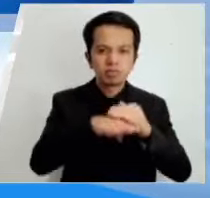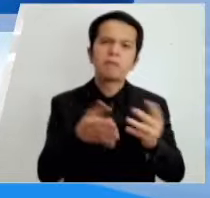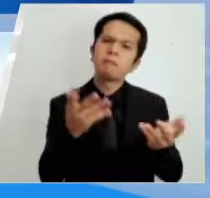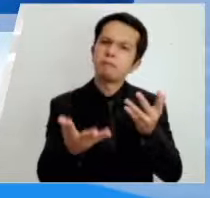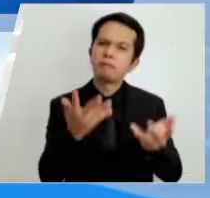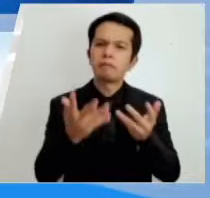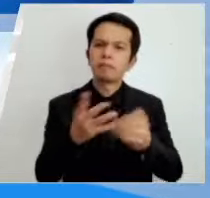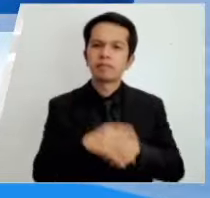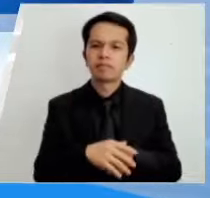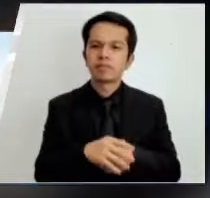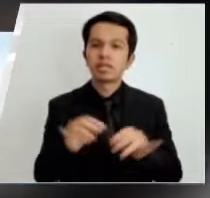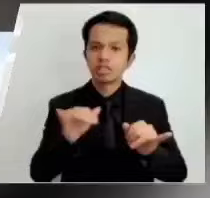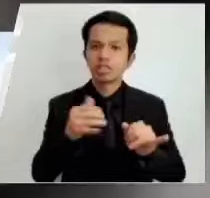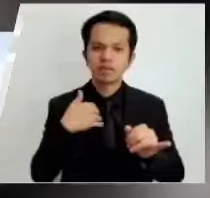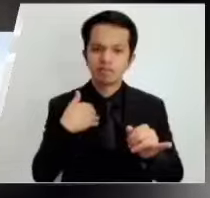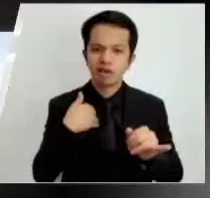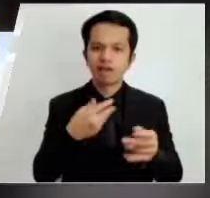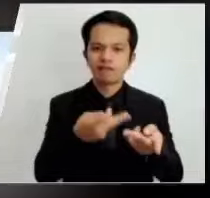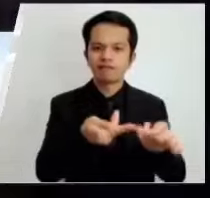torture chamber dito.